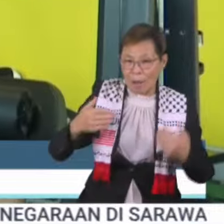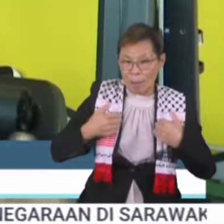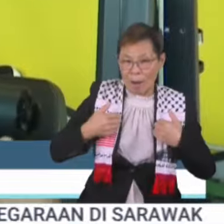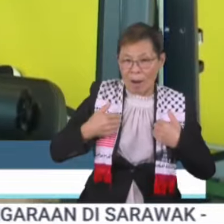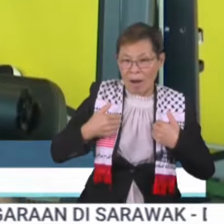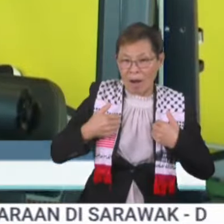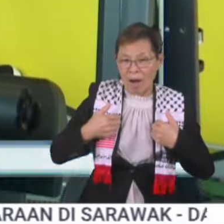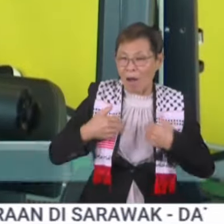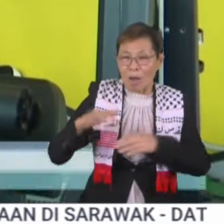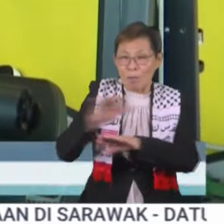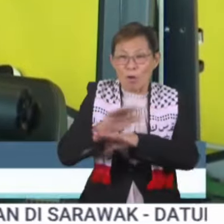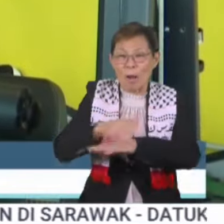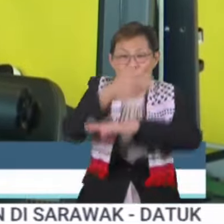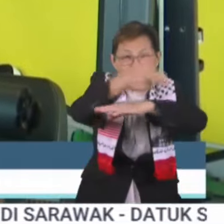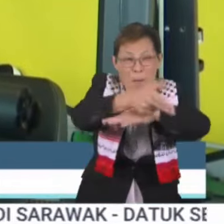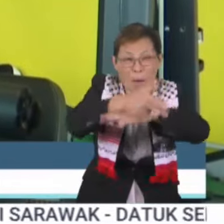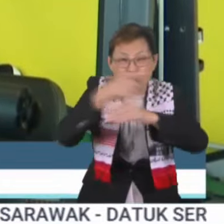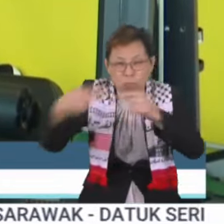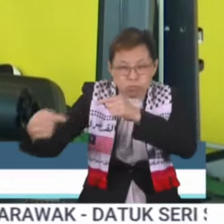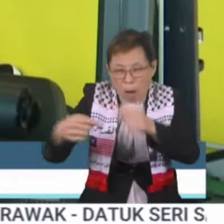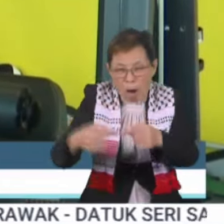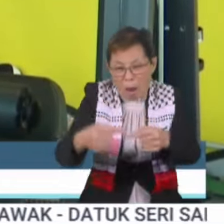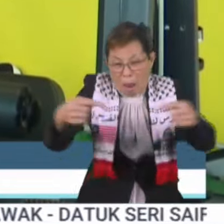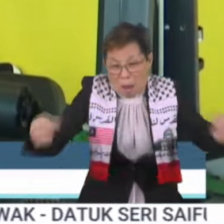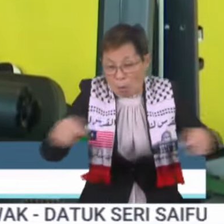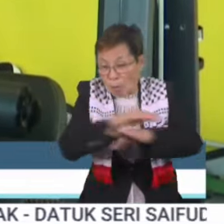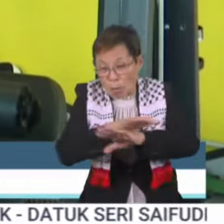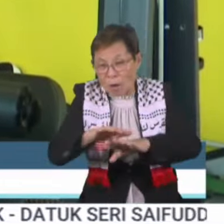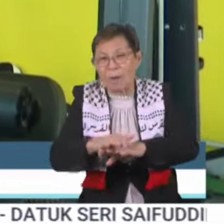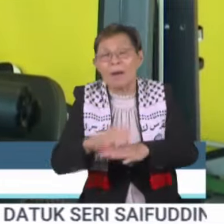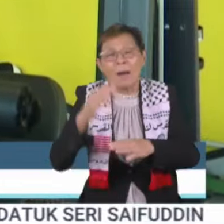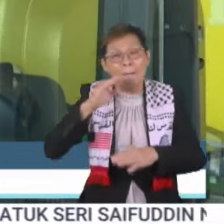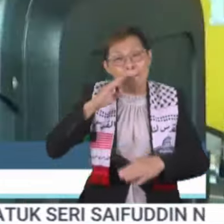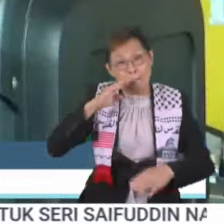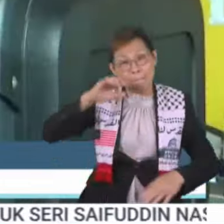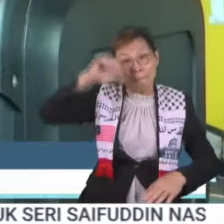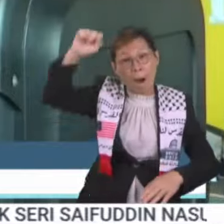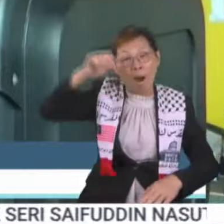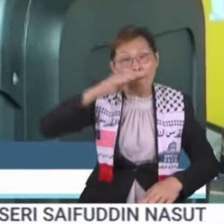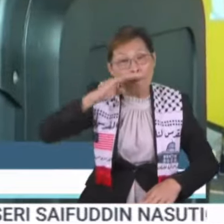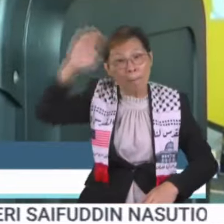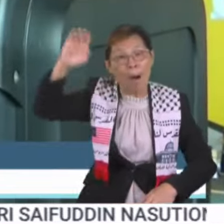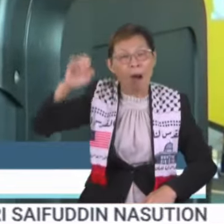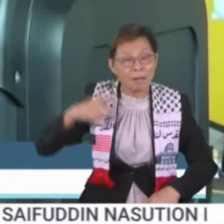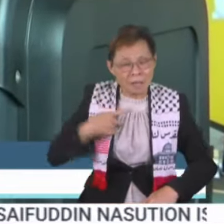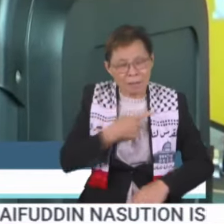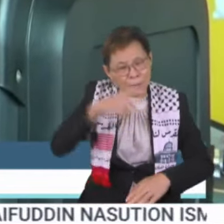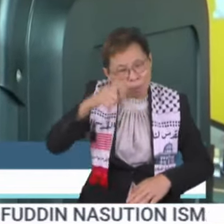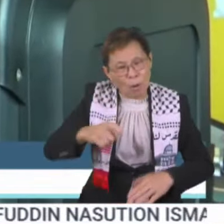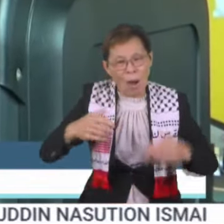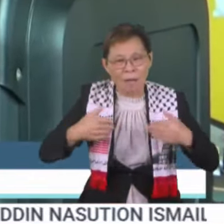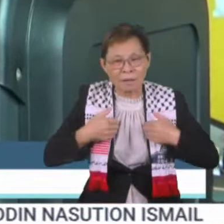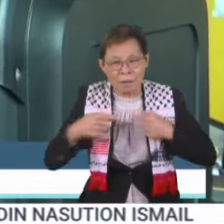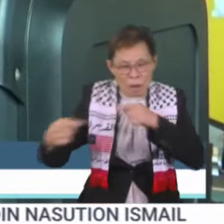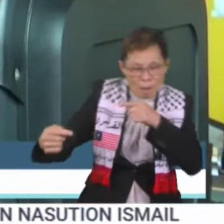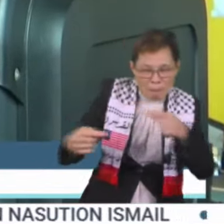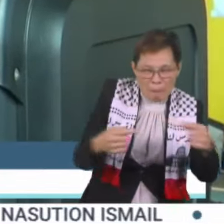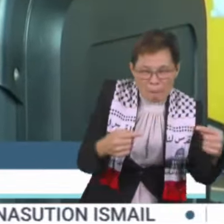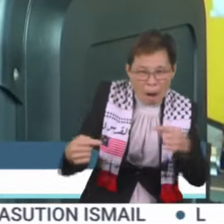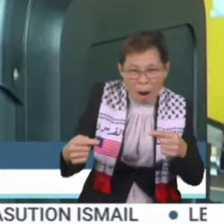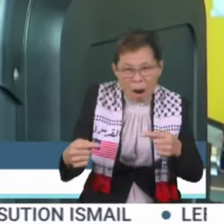untuk berperang dengan lawan, tapi kemerdekaan kita perlu ada dari segi orang kata apa, berperang di